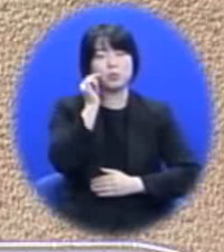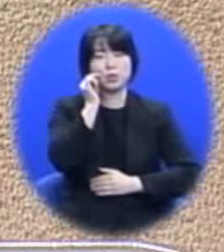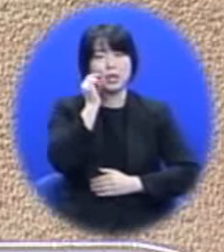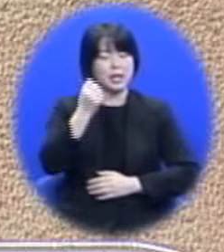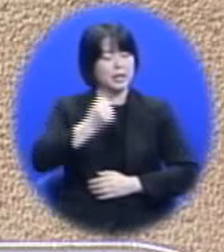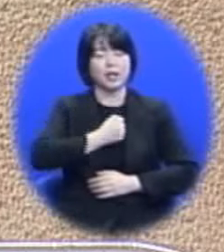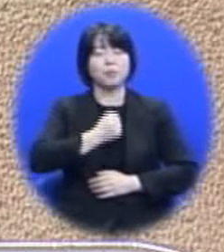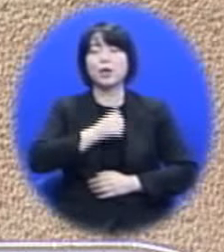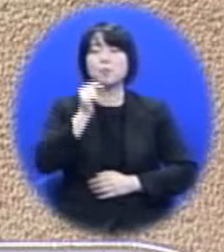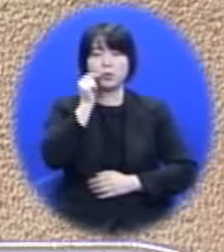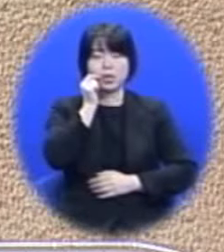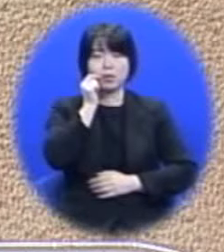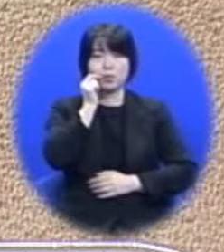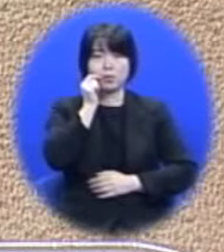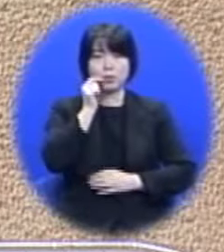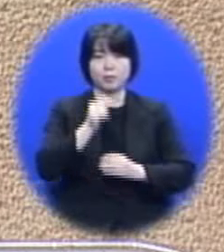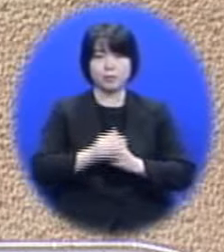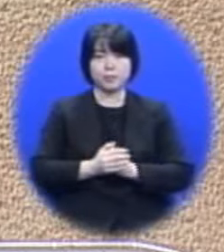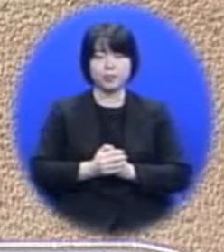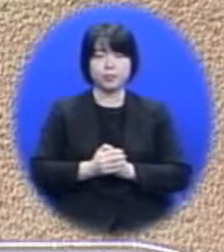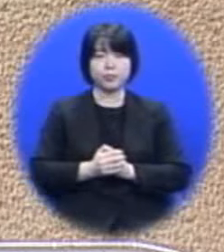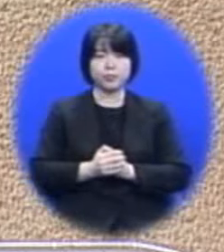답답해서 못합니다.